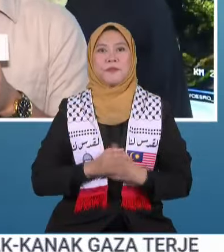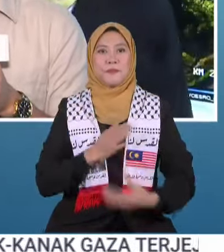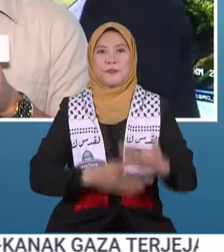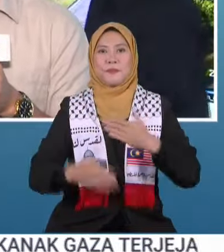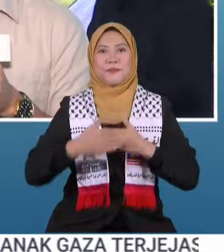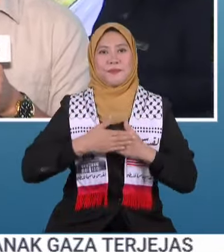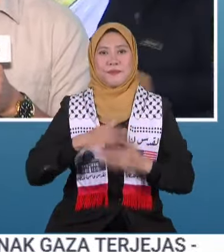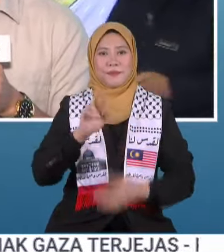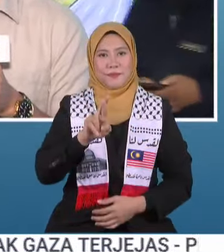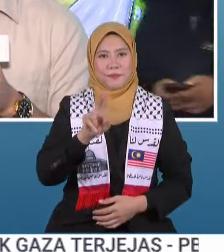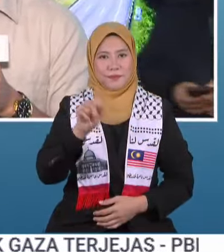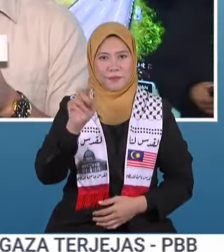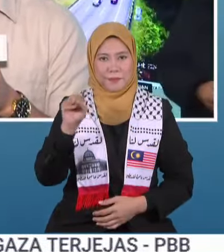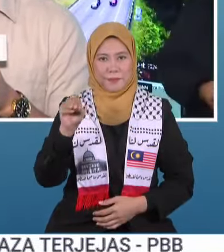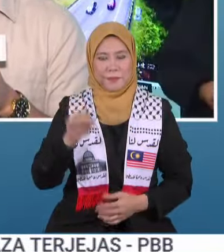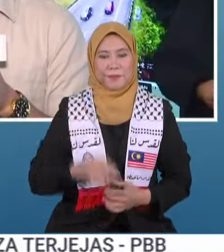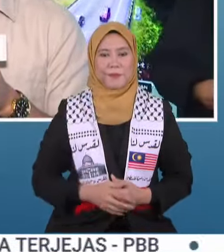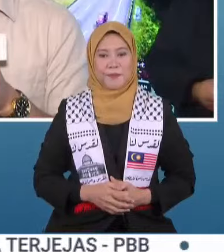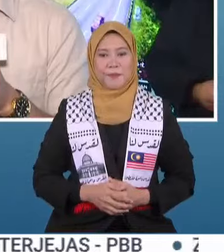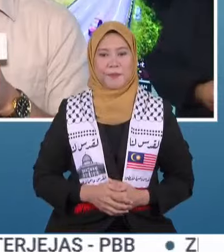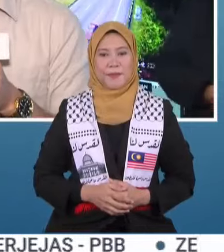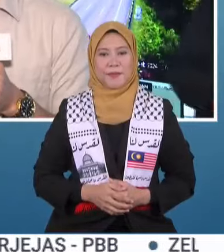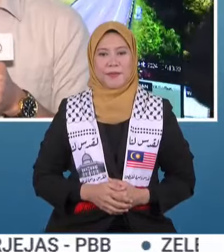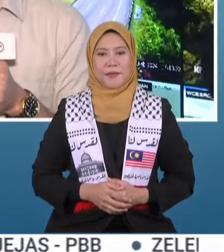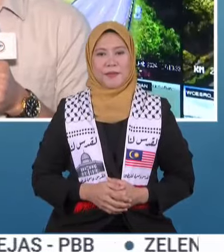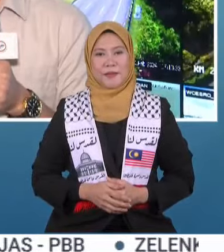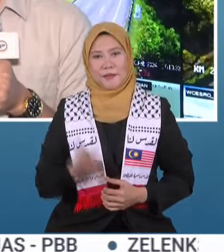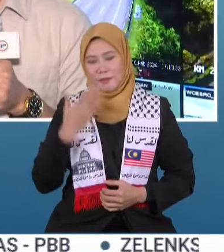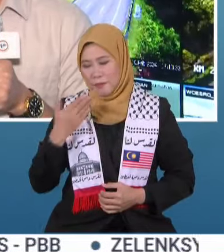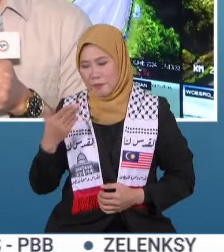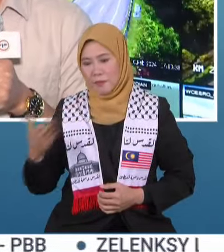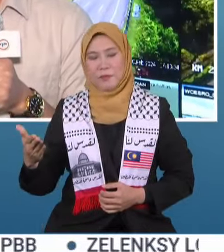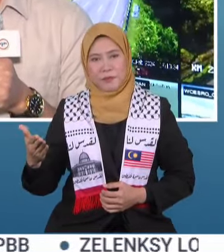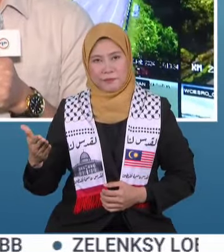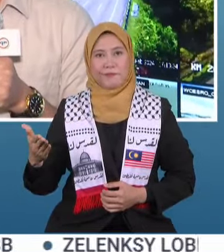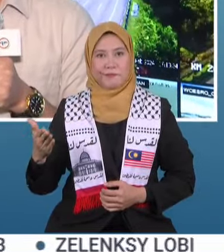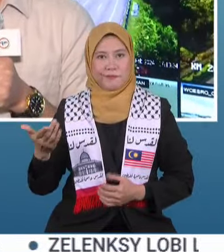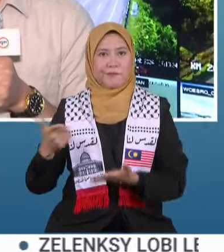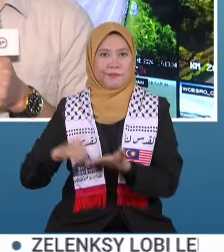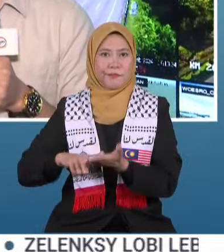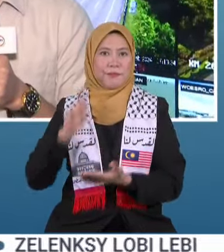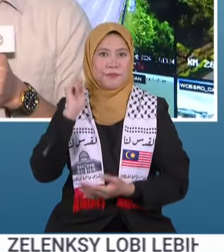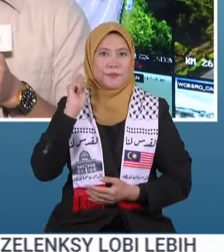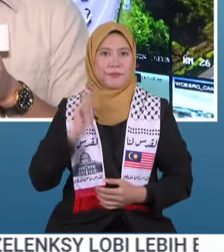Angkasa Puri Kota Media. Silakan. Najib Mansyur, terima kasih atas perincian itu.